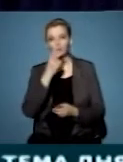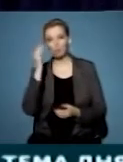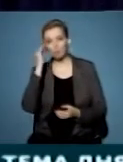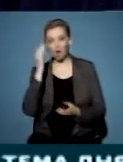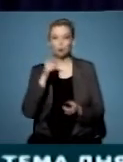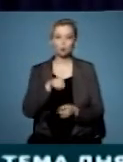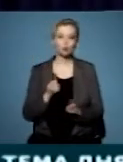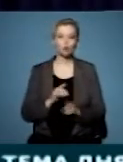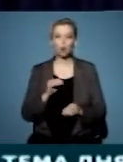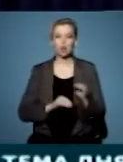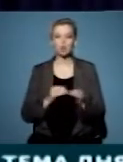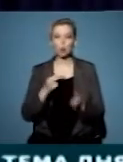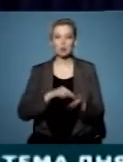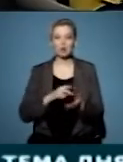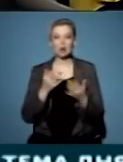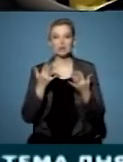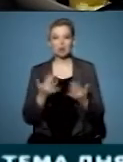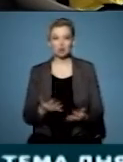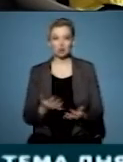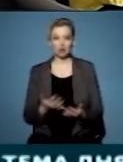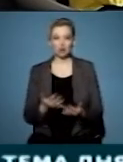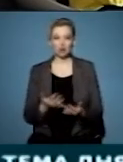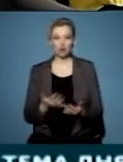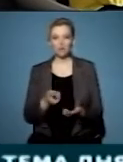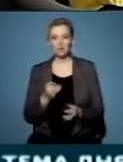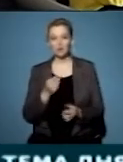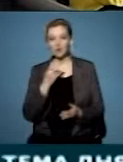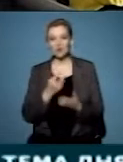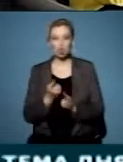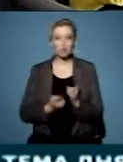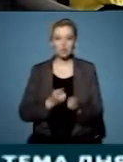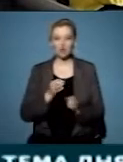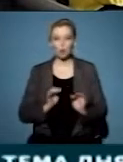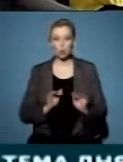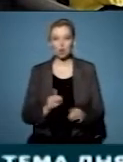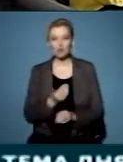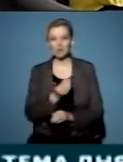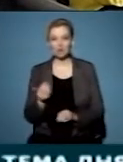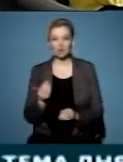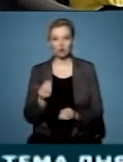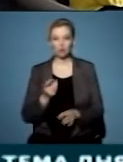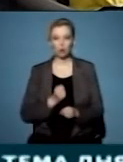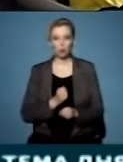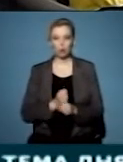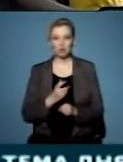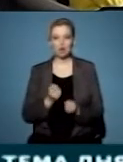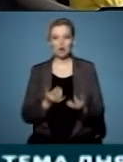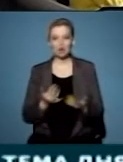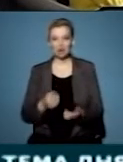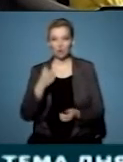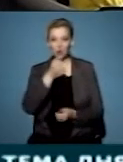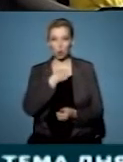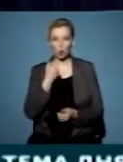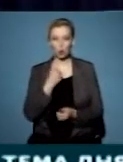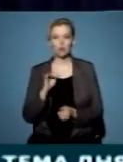того, з чого складається тариф, наскільки він відозмінюється в процесі їхньої роботи за кілька років.